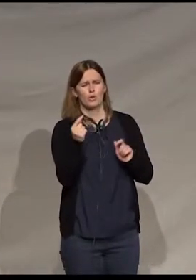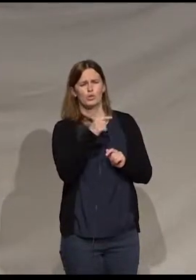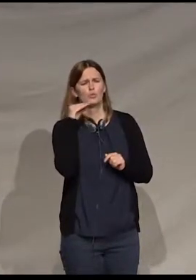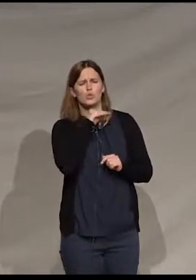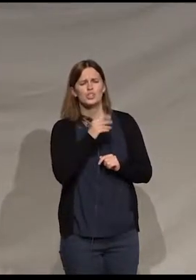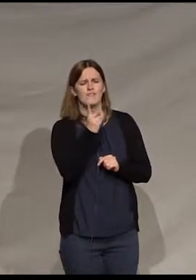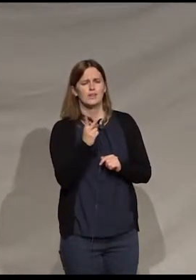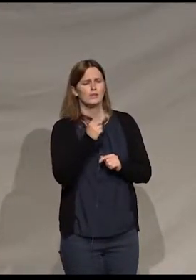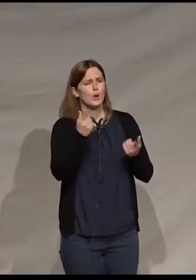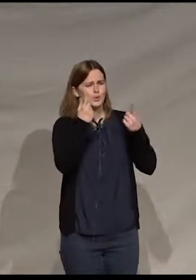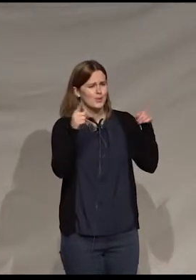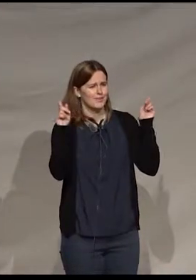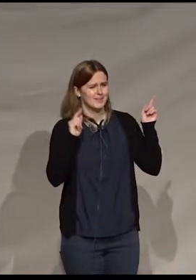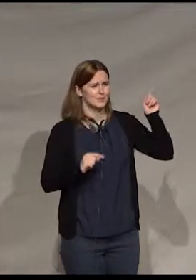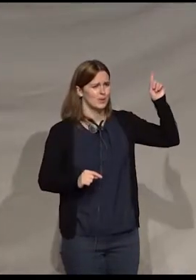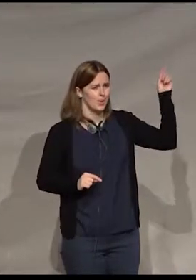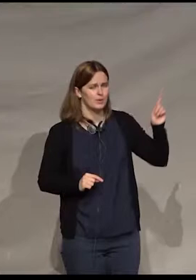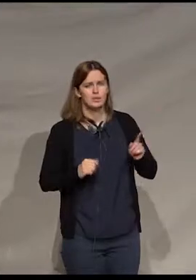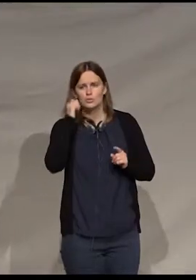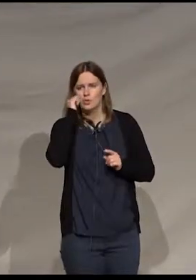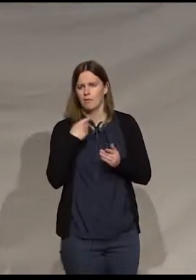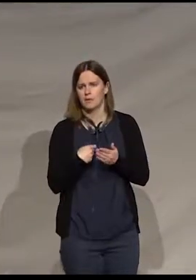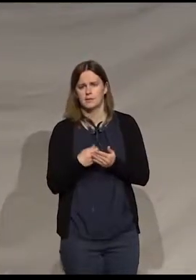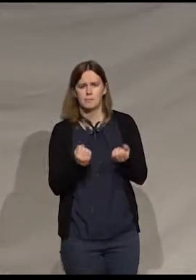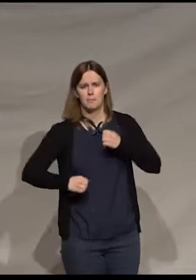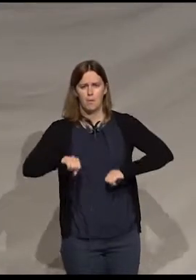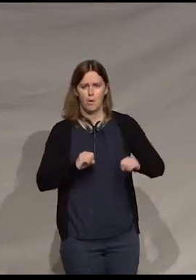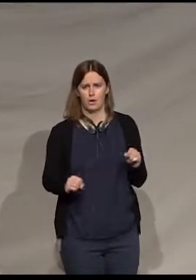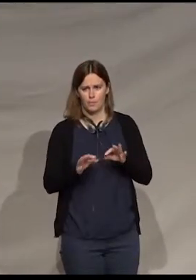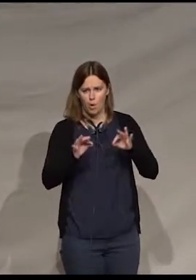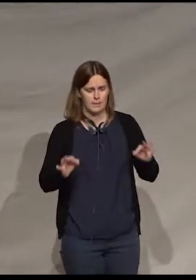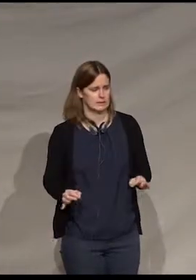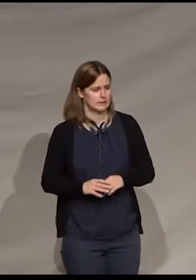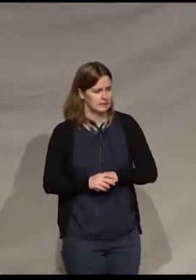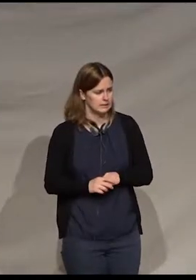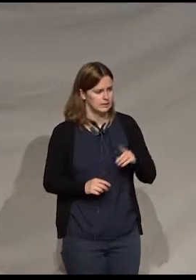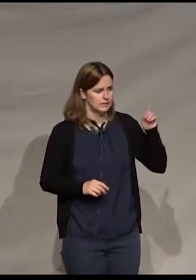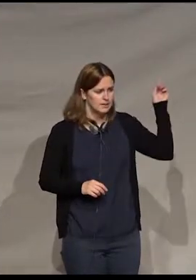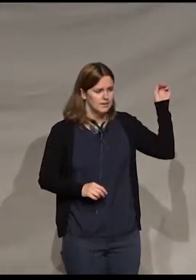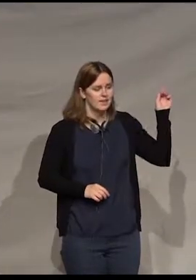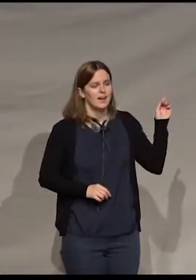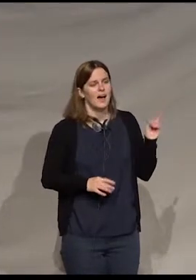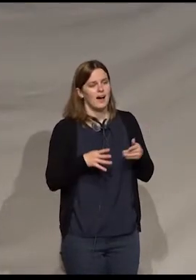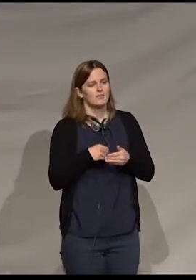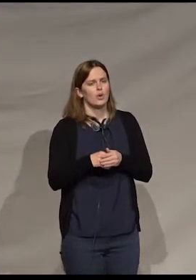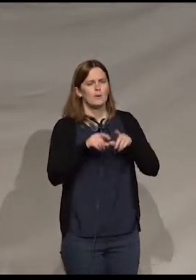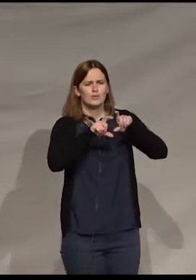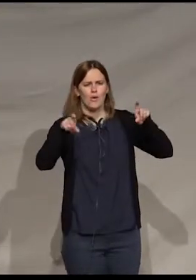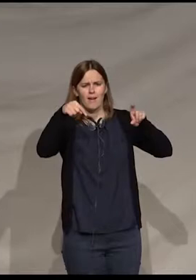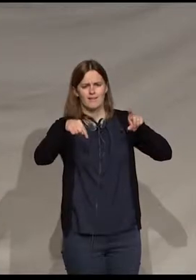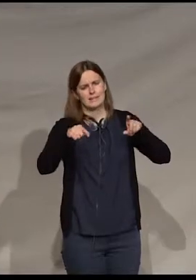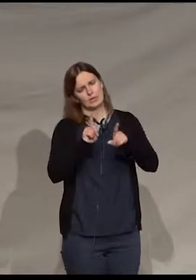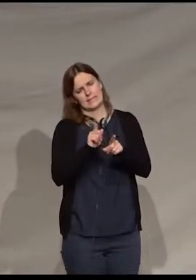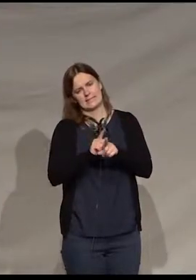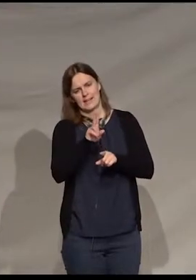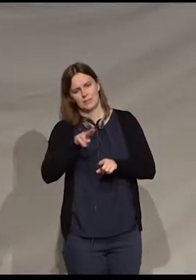opravdu člověk s pohybovým omezením, jeho slova jeho sestry vidíte v televizi nebo na monitoru. Je